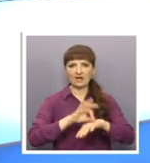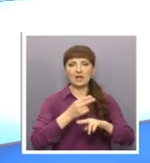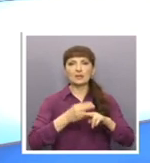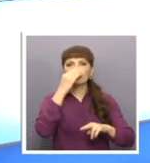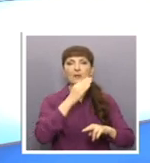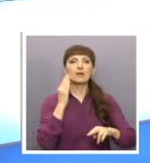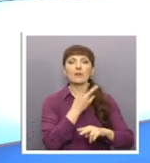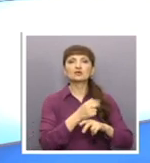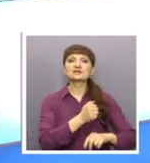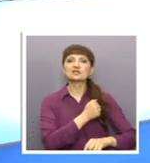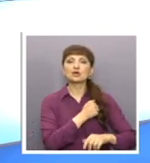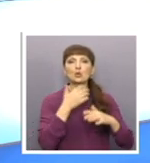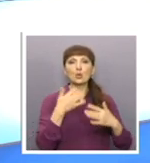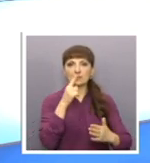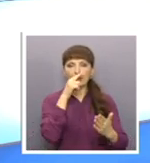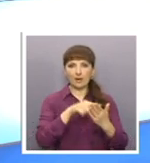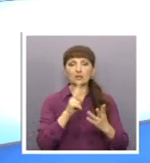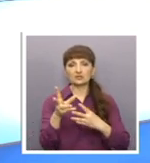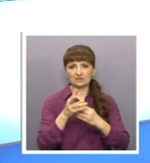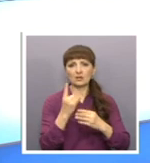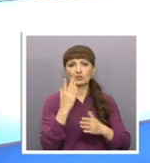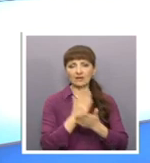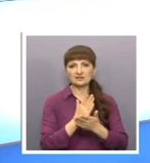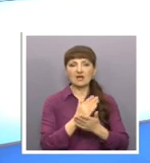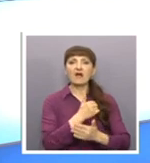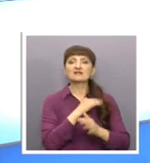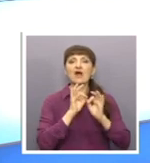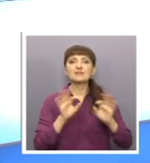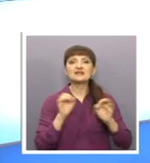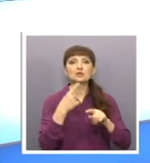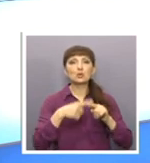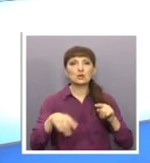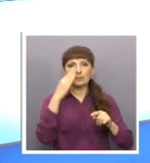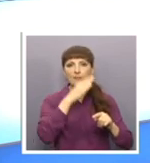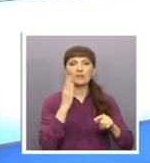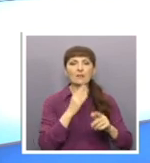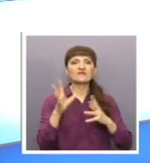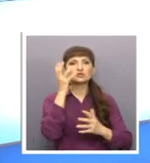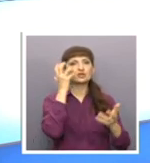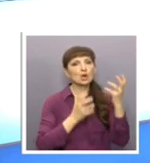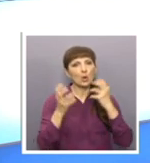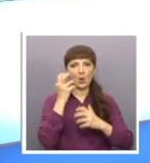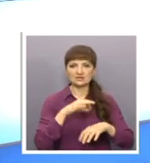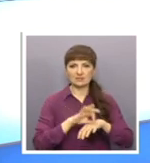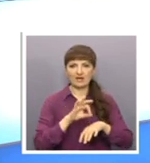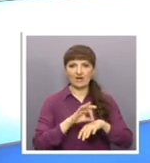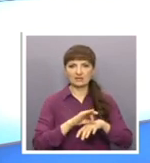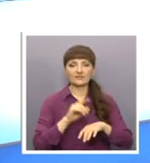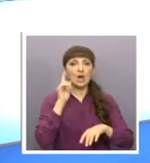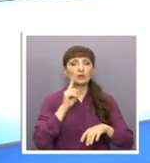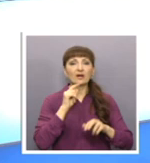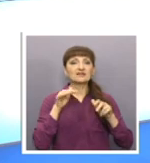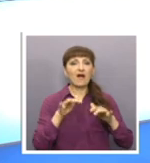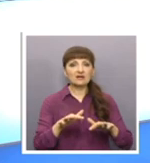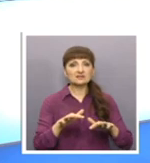родители, которые, к сожалению, уже столкнулись с недугом, хотят объяснить остальным людям всю серьезность ситуации. Но пока эти акции